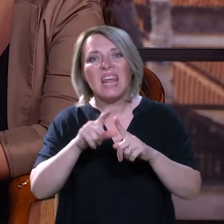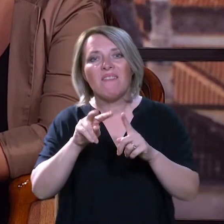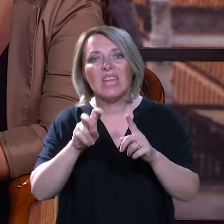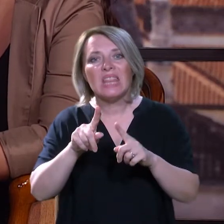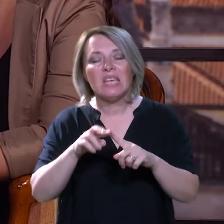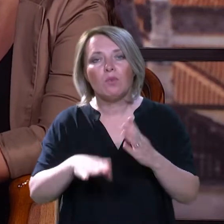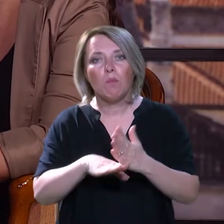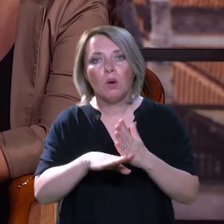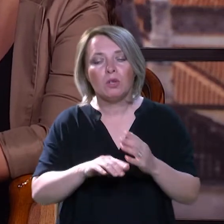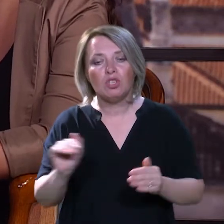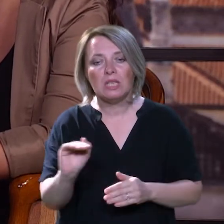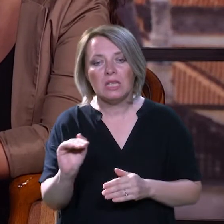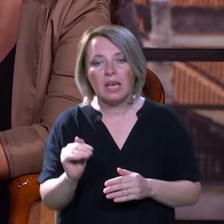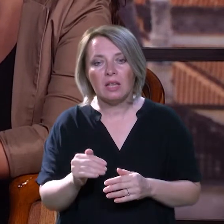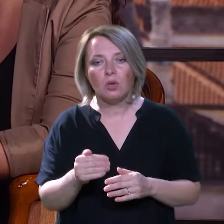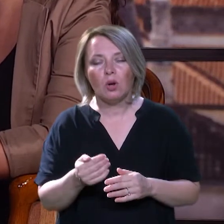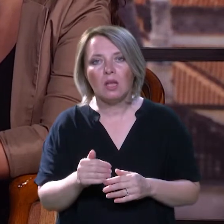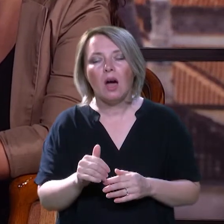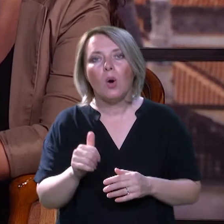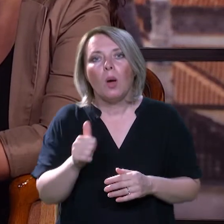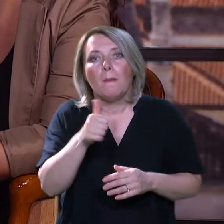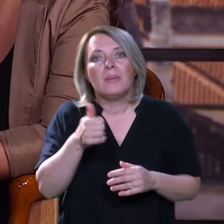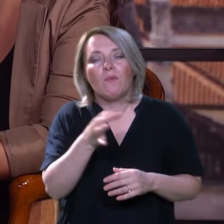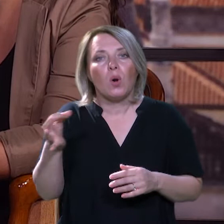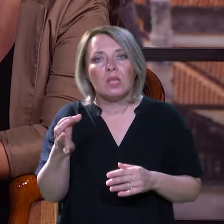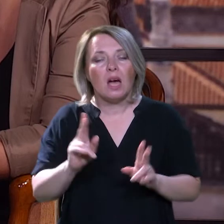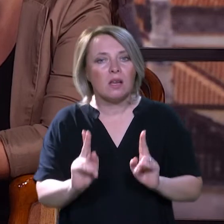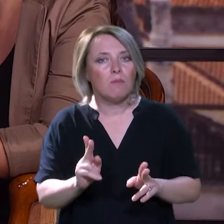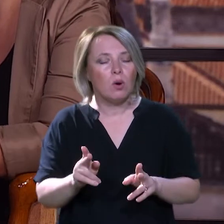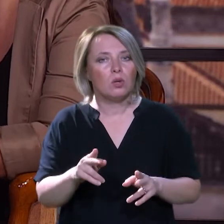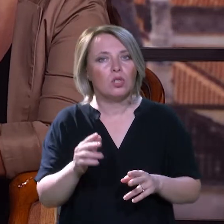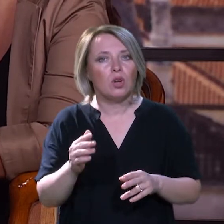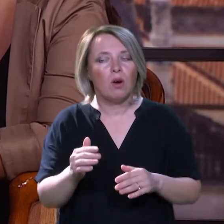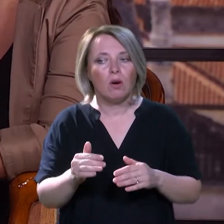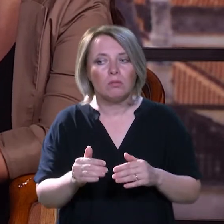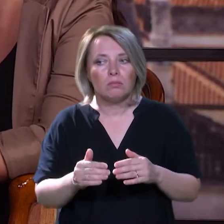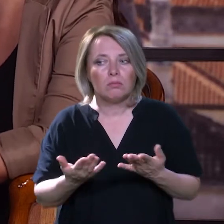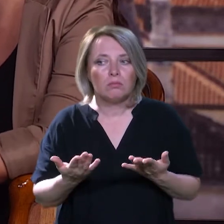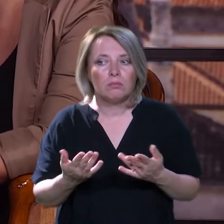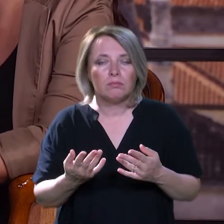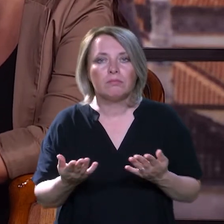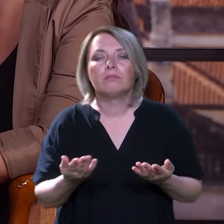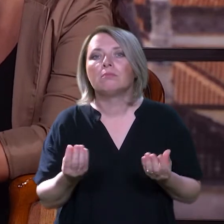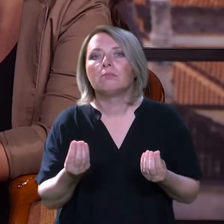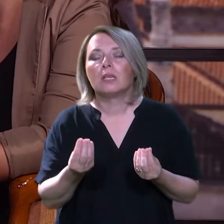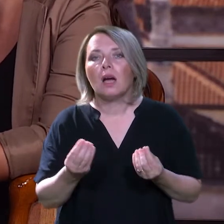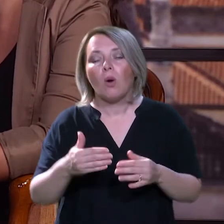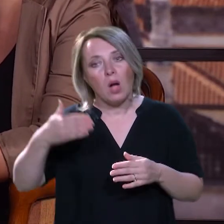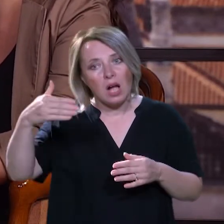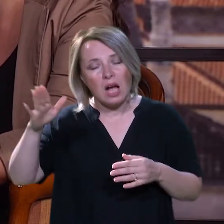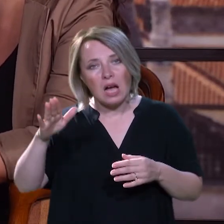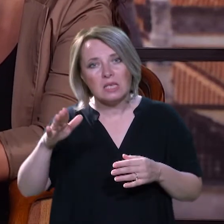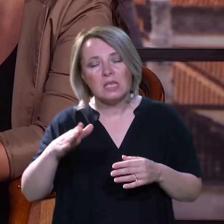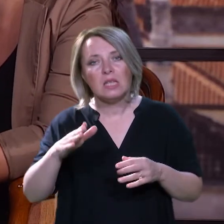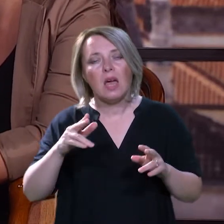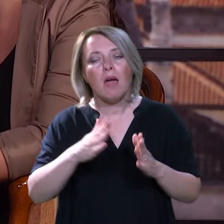nekako pomogne djetetu, da od najmlađih dana može kasnije zapravo nekako i